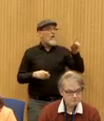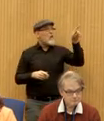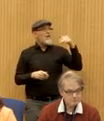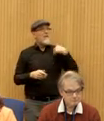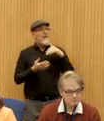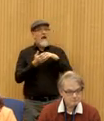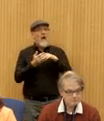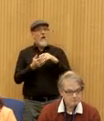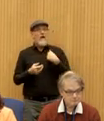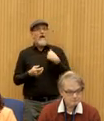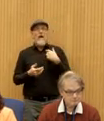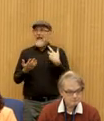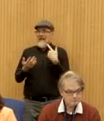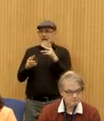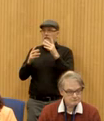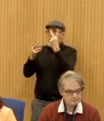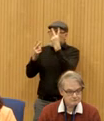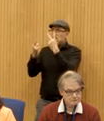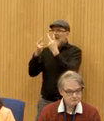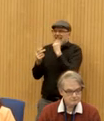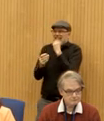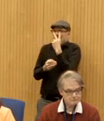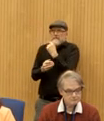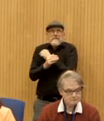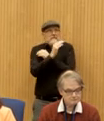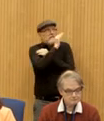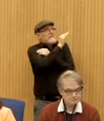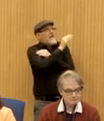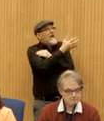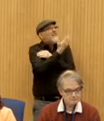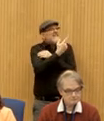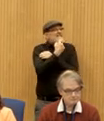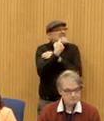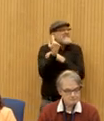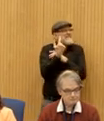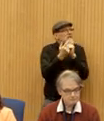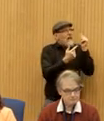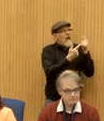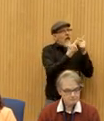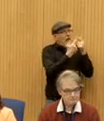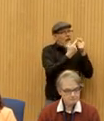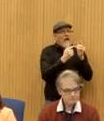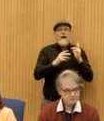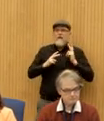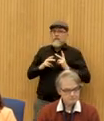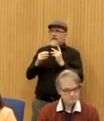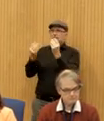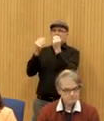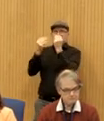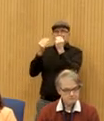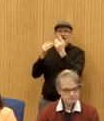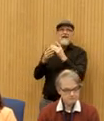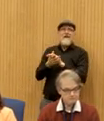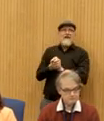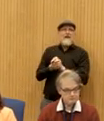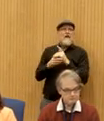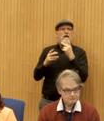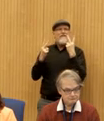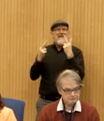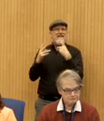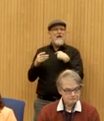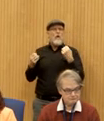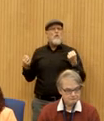Bei der Erarbeitung ist es auch gut, öfter zu üben und diese Methoden und Ablaufpläne mehrmals durchzuspielen.